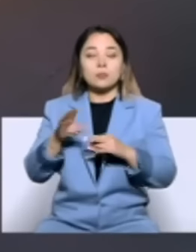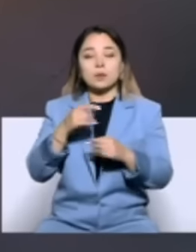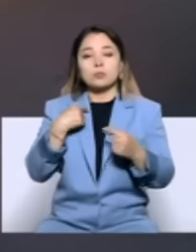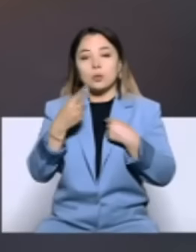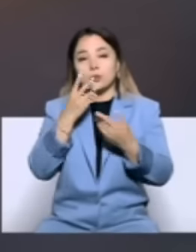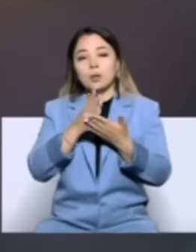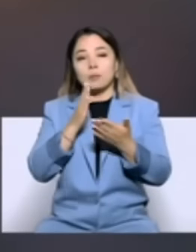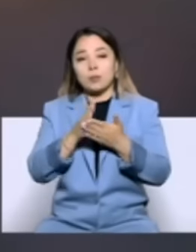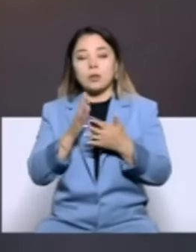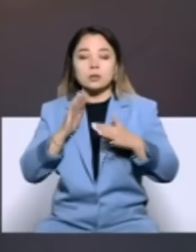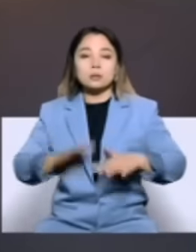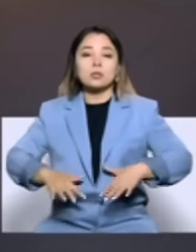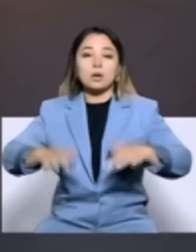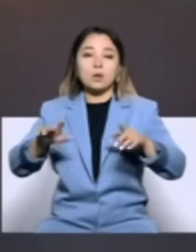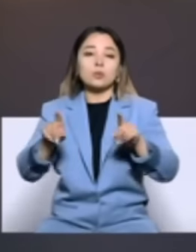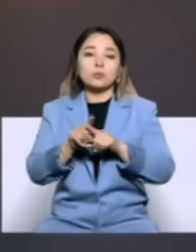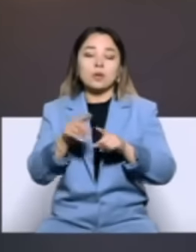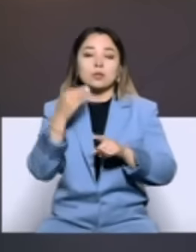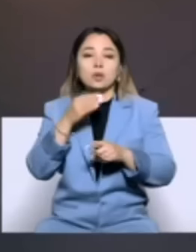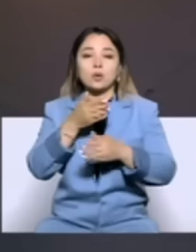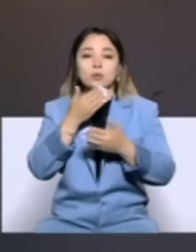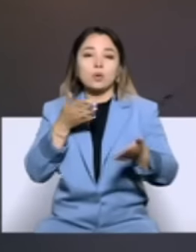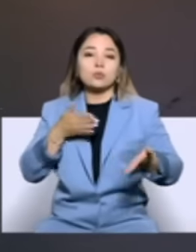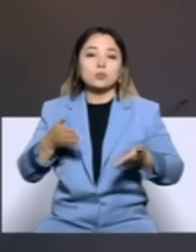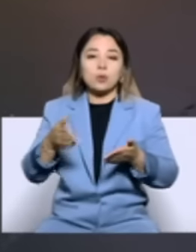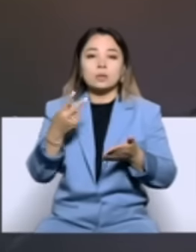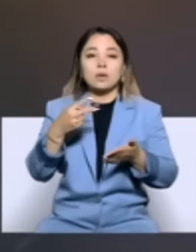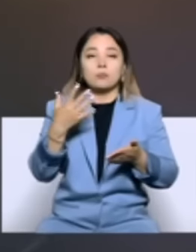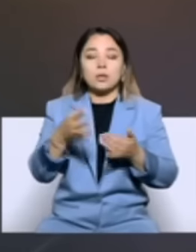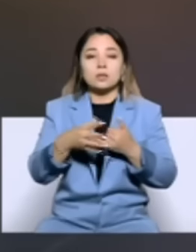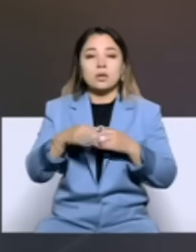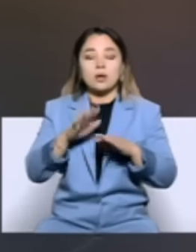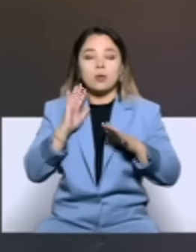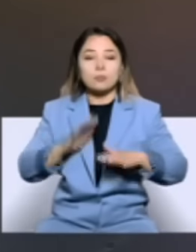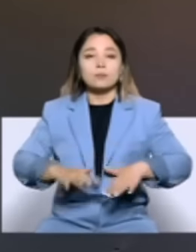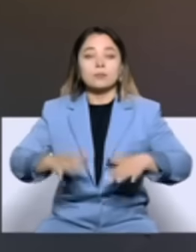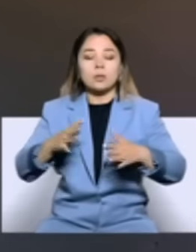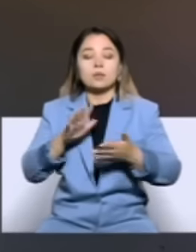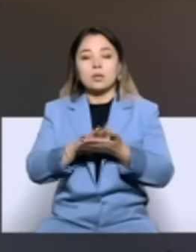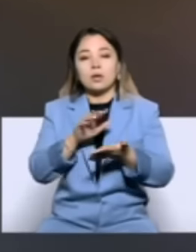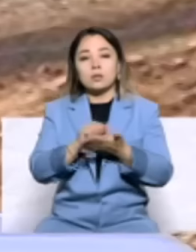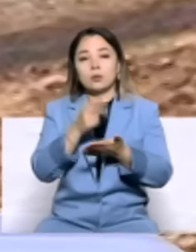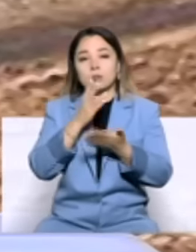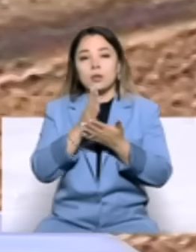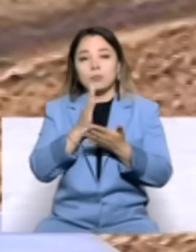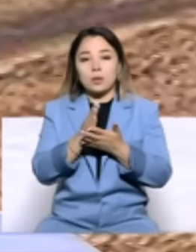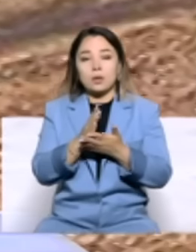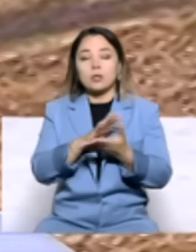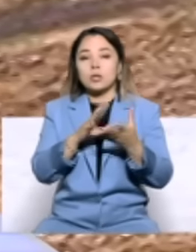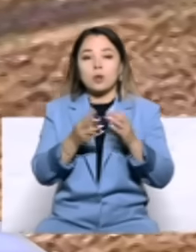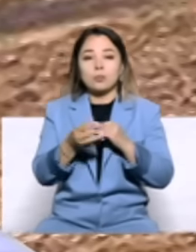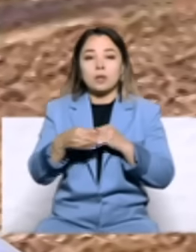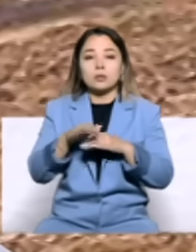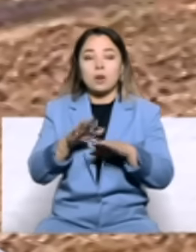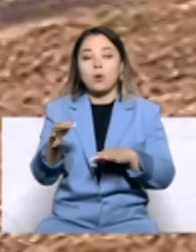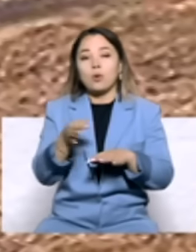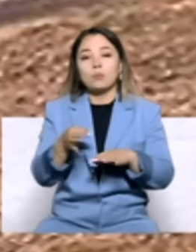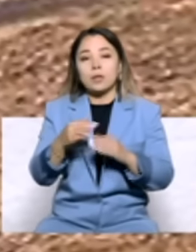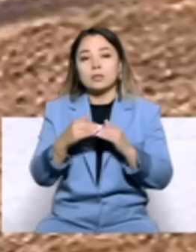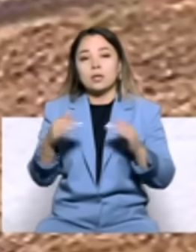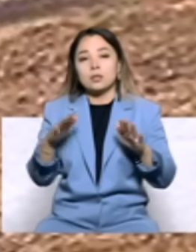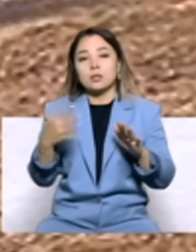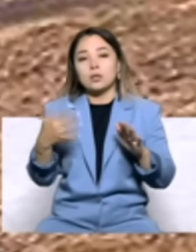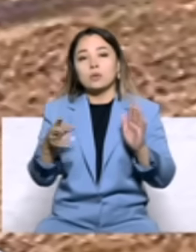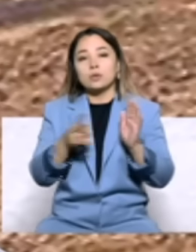отыр. Тасқын су онсыз да сапасыз жолды 25 жерден шайып, мүлдем жарамсыз еткен. Жалпы аймақта облыстық